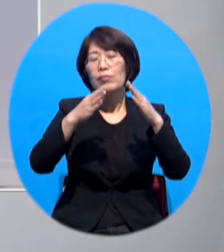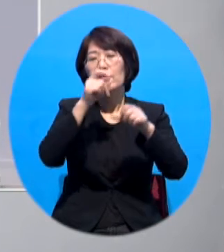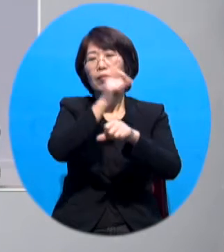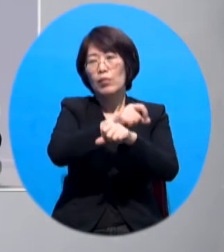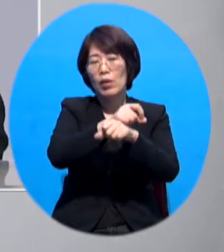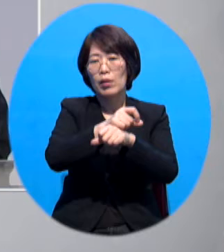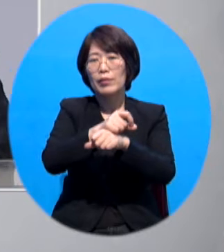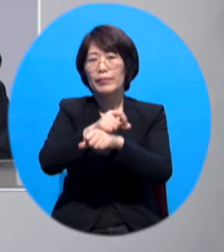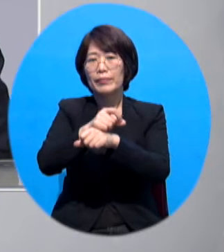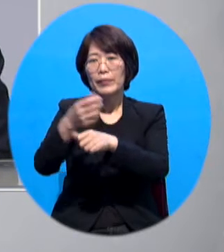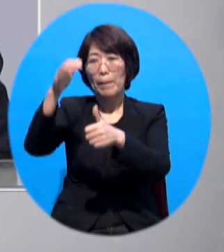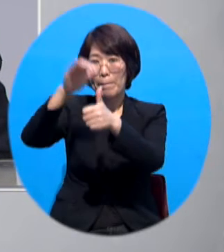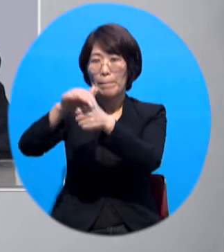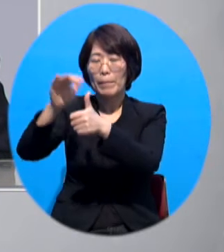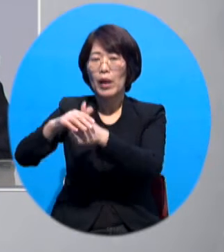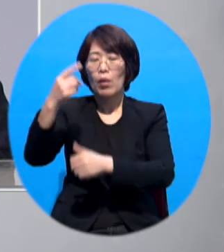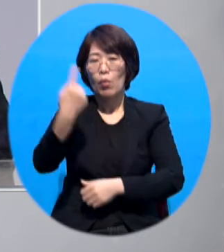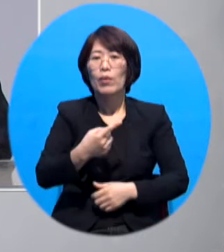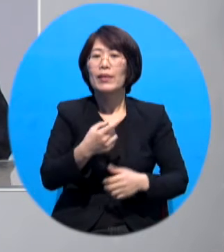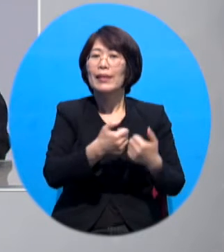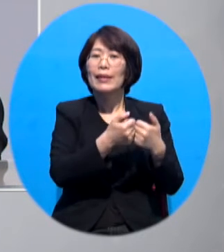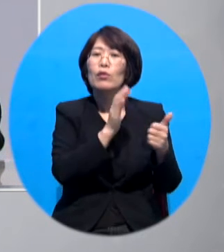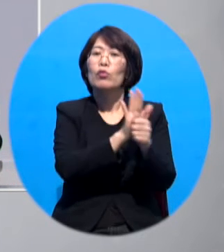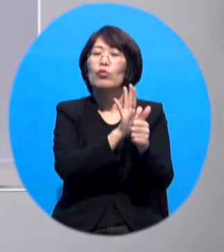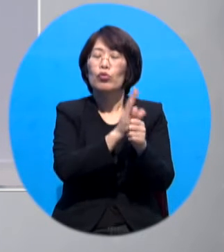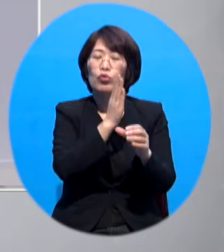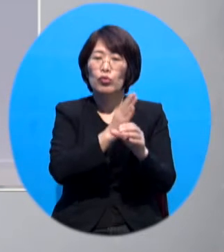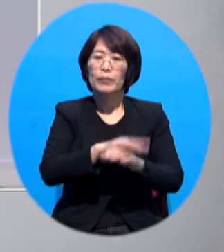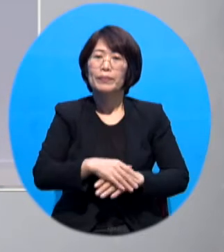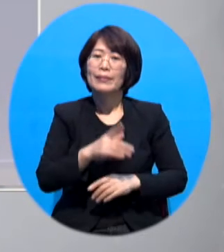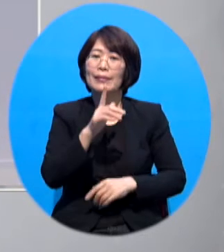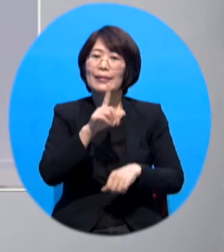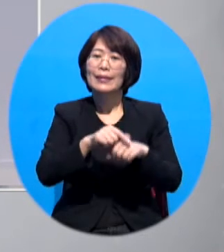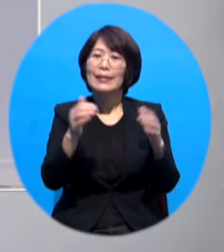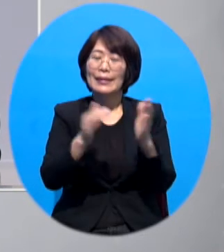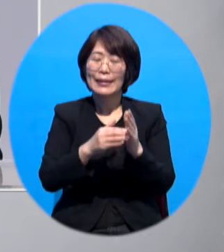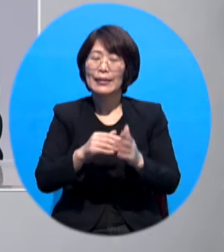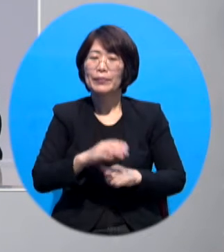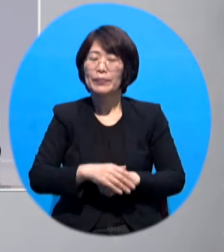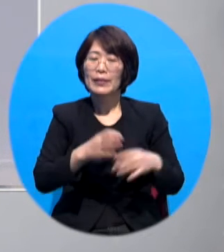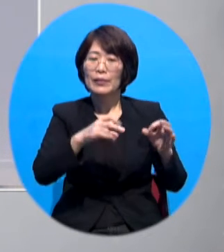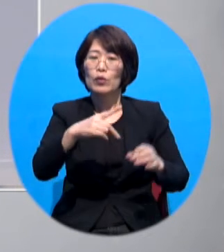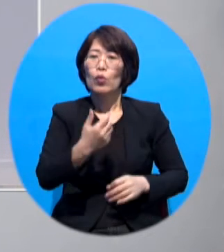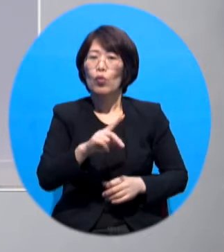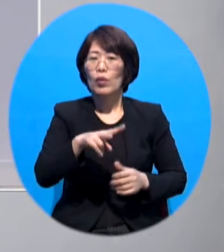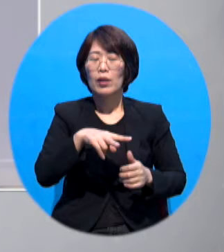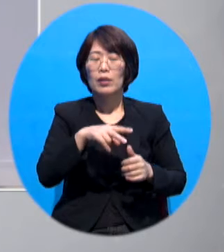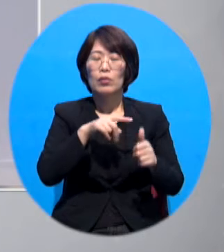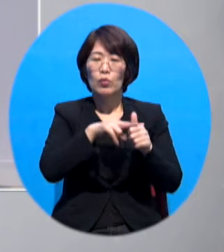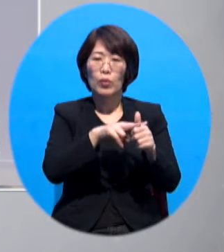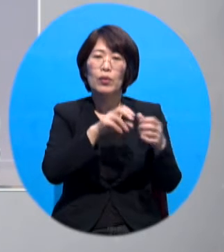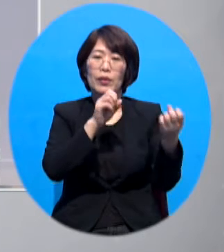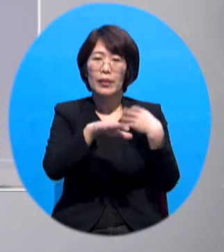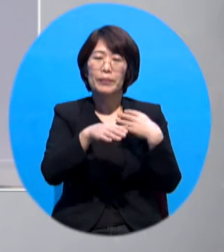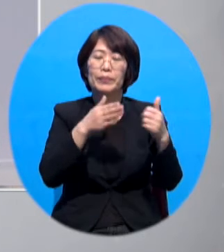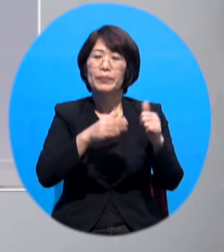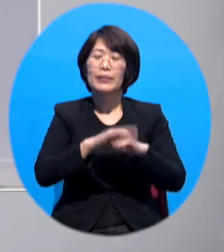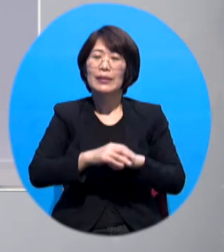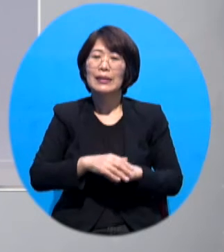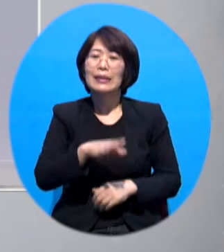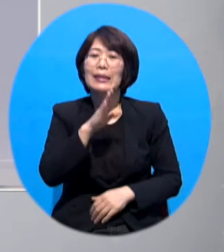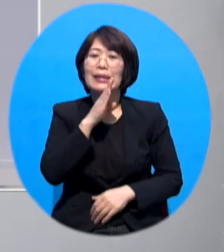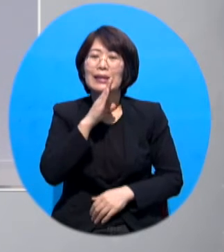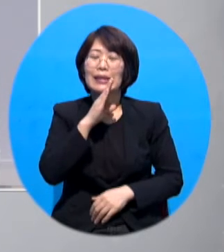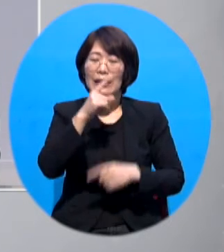있습니다 이 부분에 대한 대책을 계실거예요 4 발언 씨가 끝났구요 김동하 도모 답변 시간 1분 드립니다 사실 우리